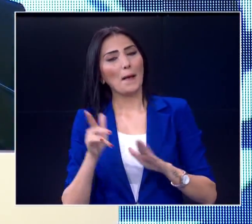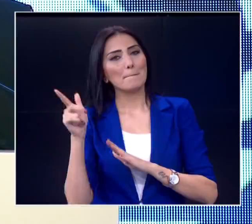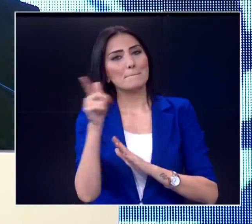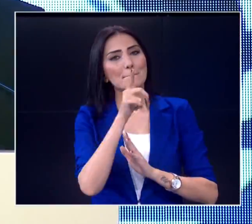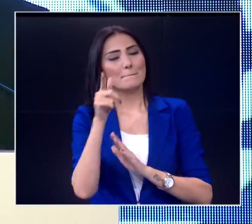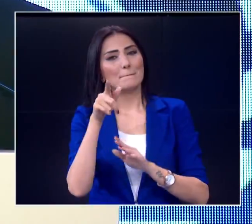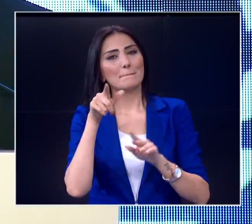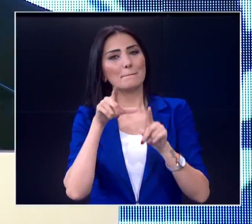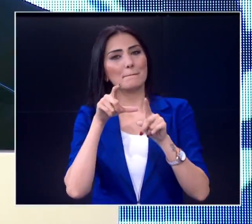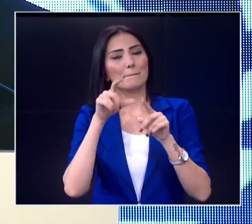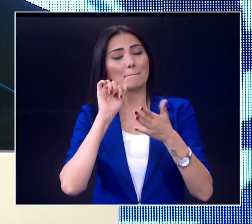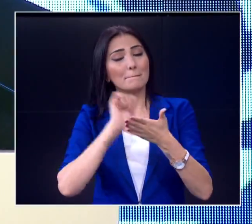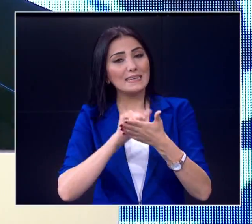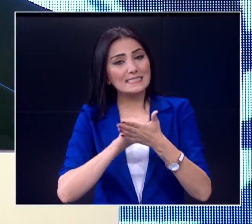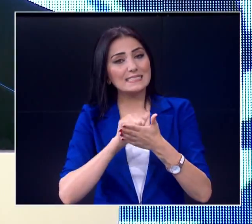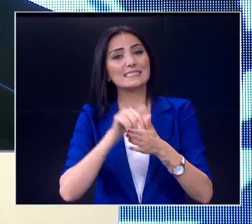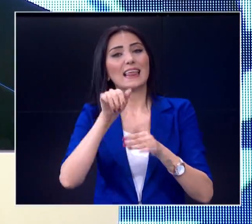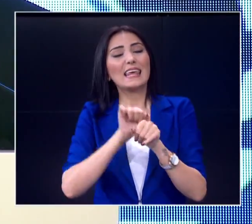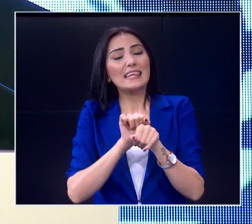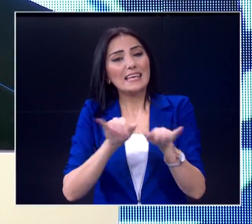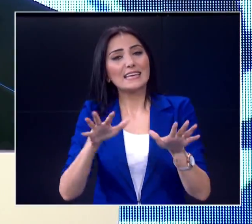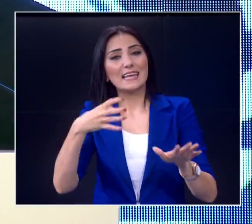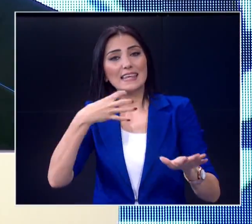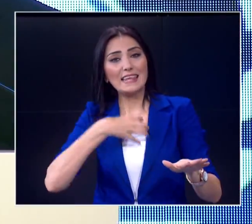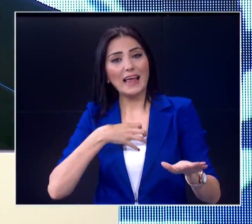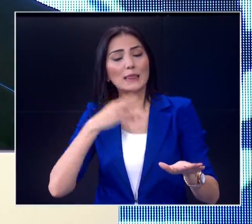medyanın, basının, yayının kendi